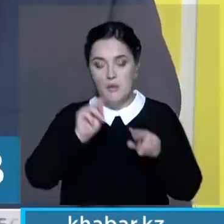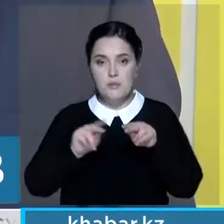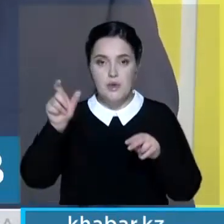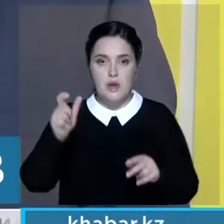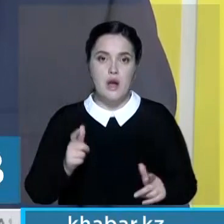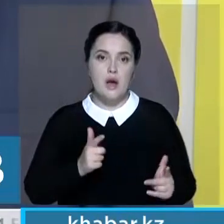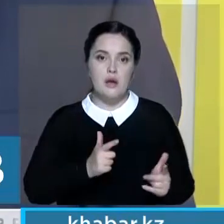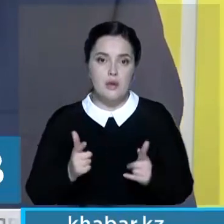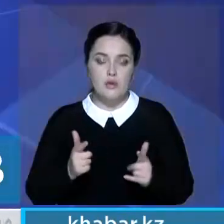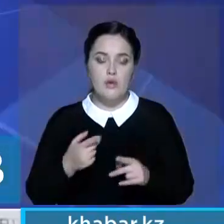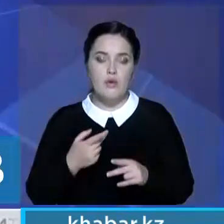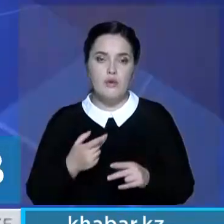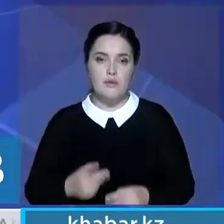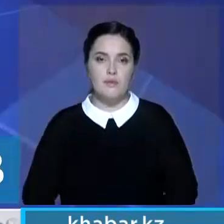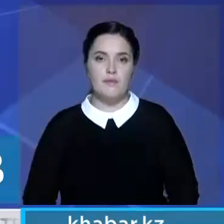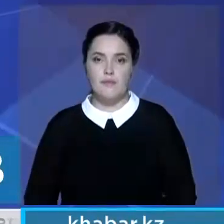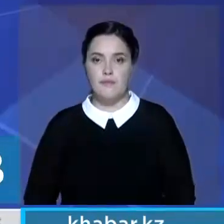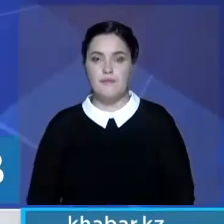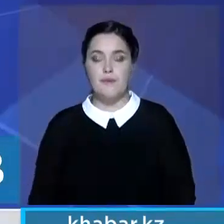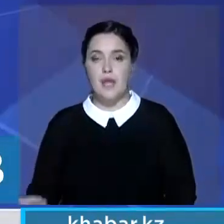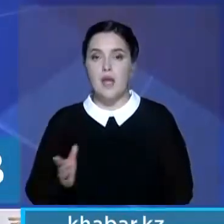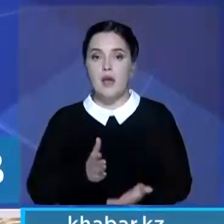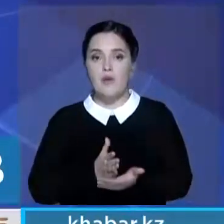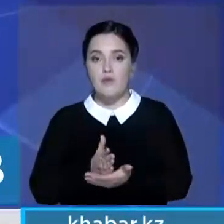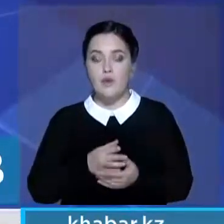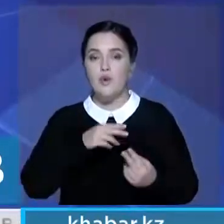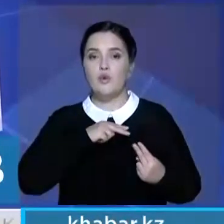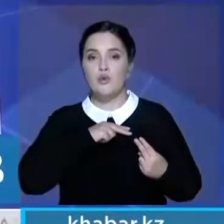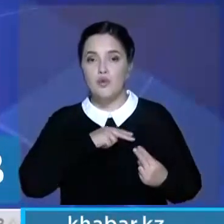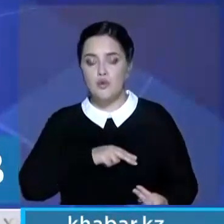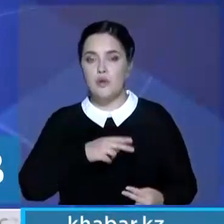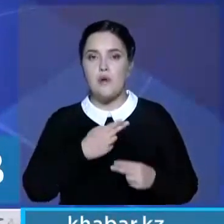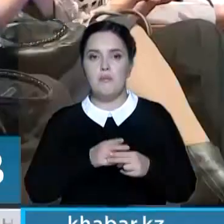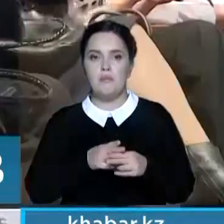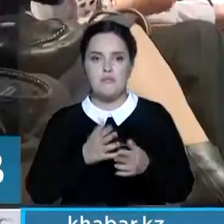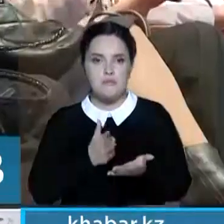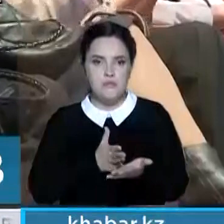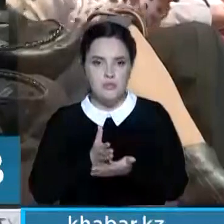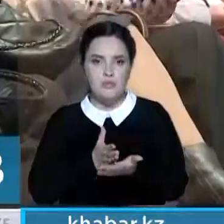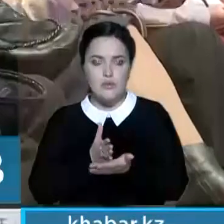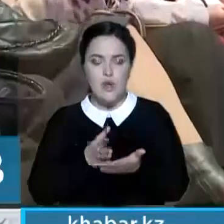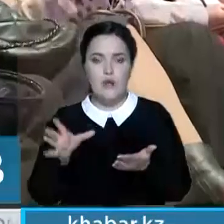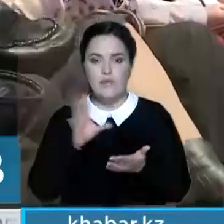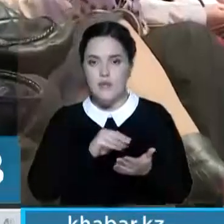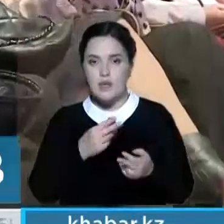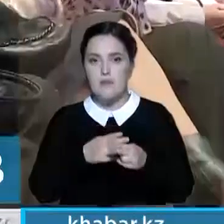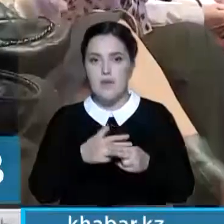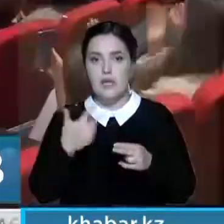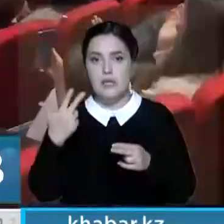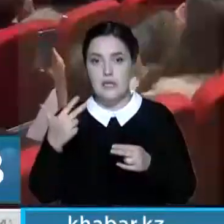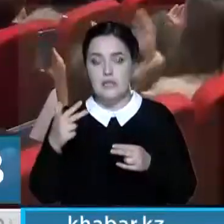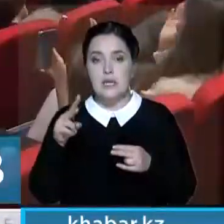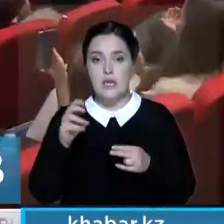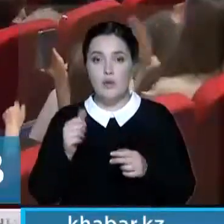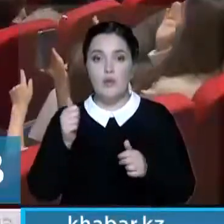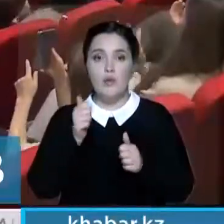себе достойную смену. Медали «Ветеран труда» сегодня удостоились учителя с большим педагогическим стажем. Все они отдали профессии 30 и более лет. У